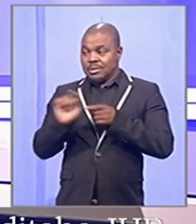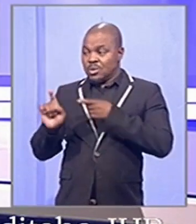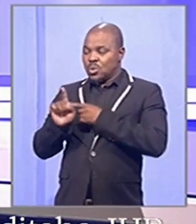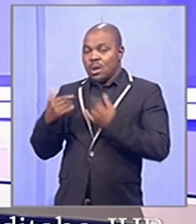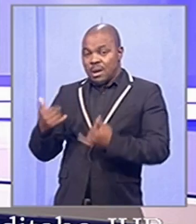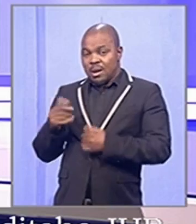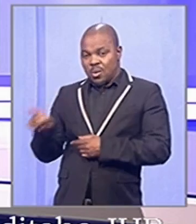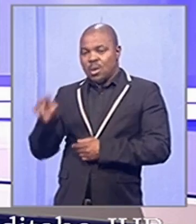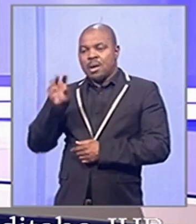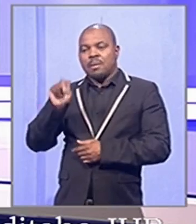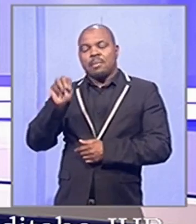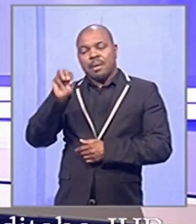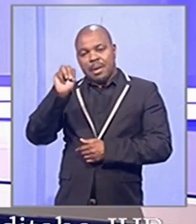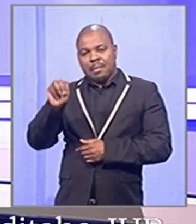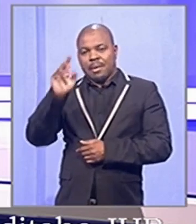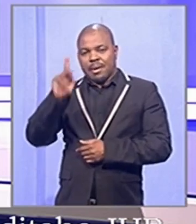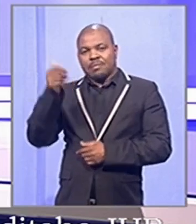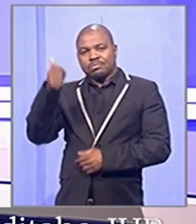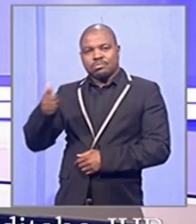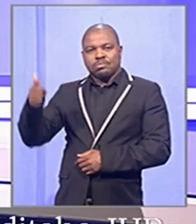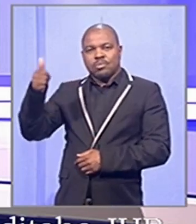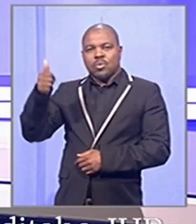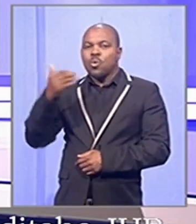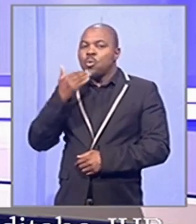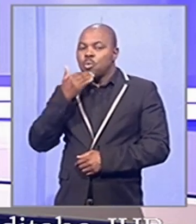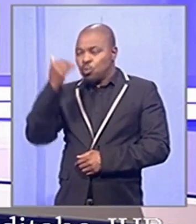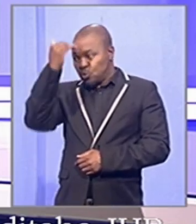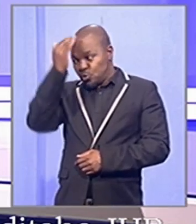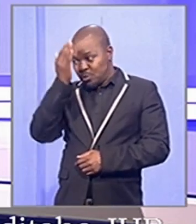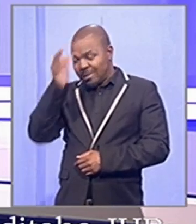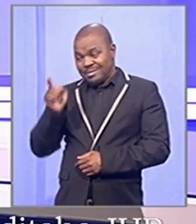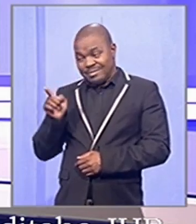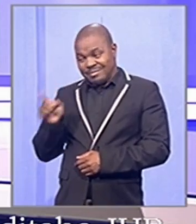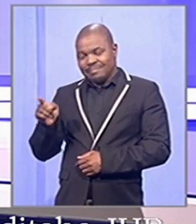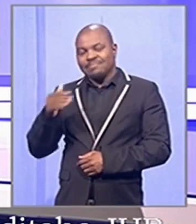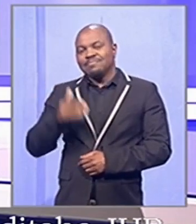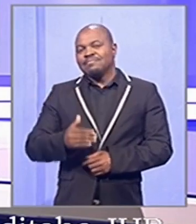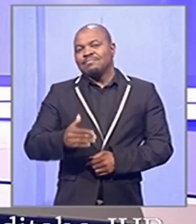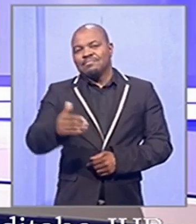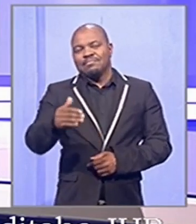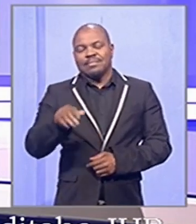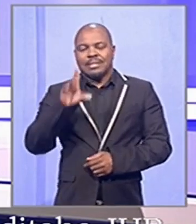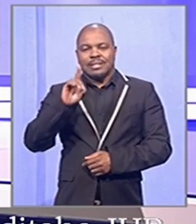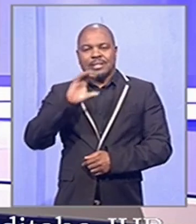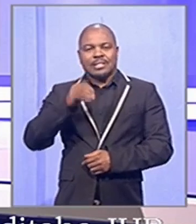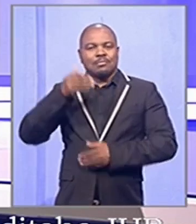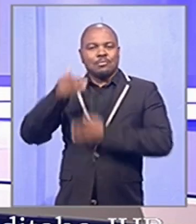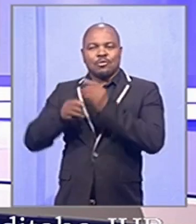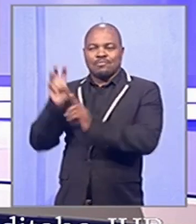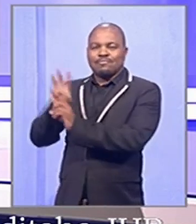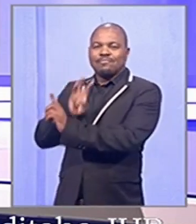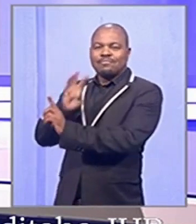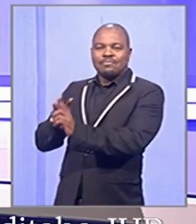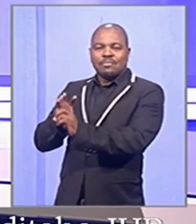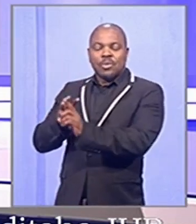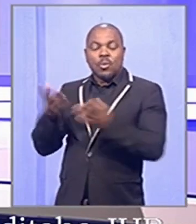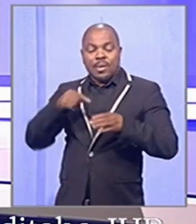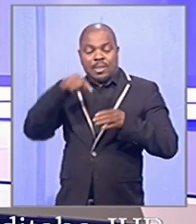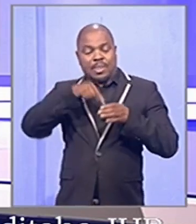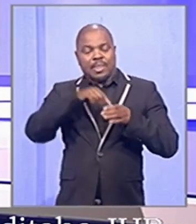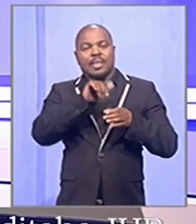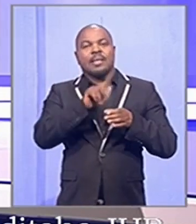utlwetse ka hlokwana la tsela hore mopresidente wa mehleng wa ANC eo ha jwale e le moetapele wa mokga